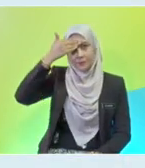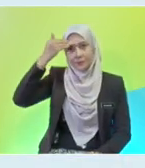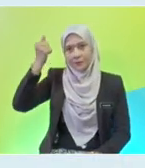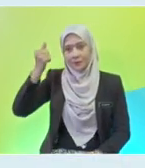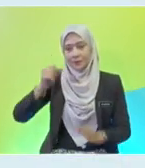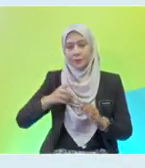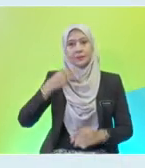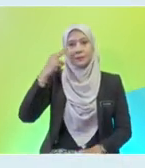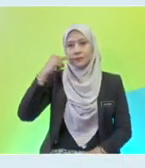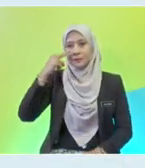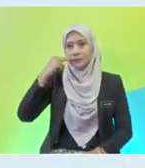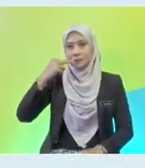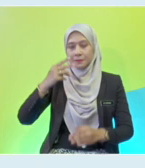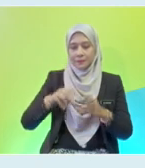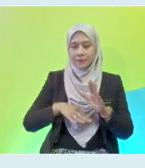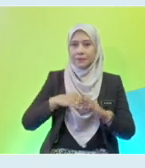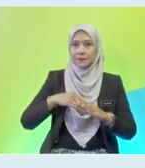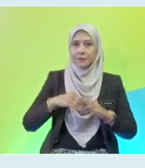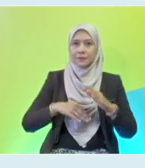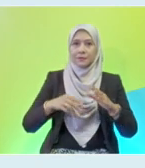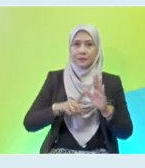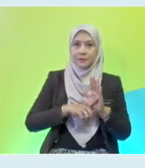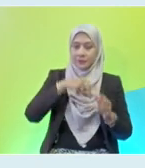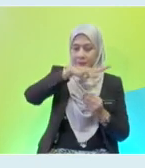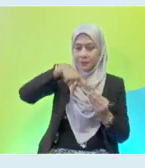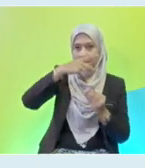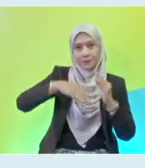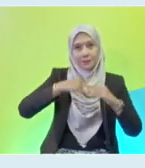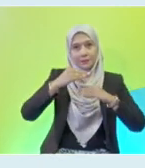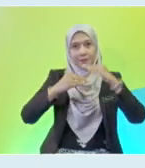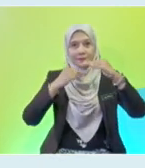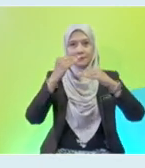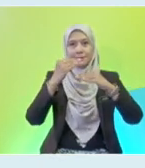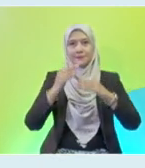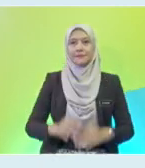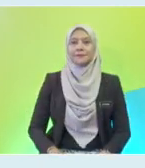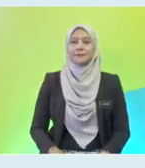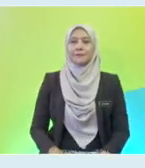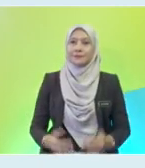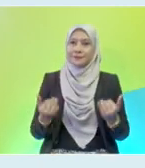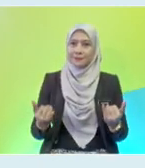jadi jawabannya pembakaran Oke seterusnya kita lihat soalnya yang keempat